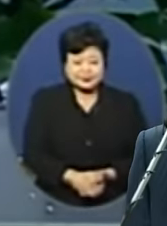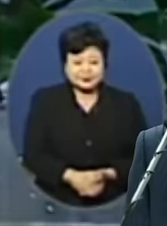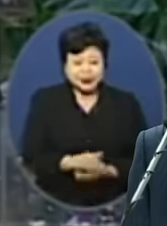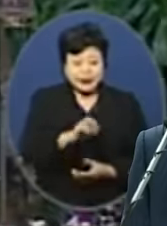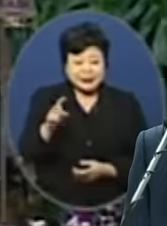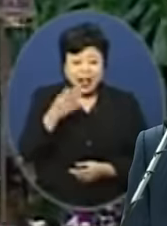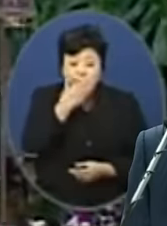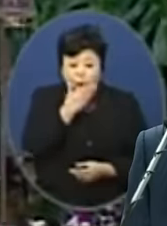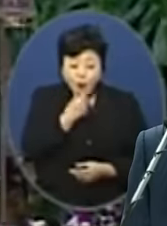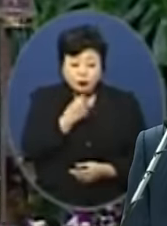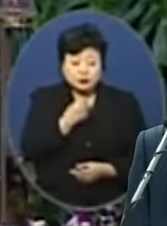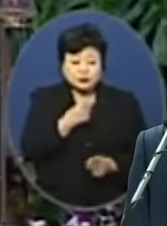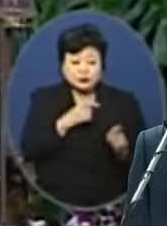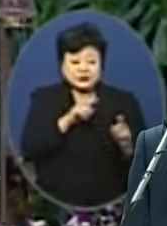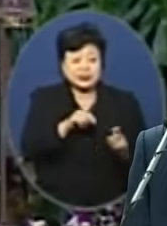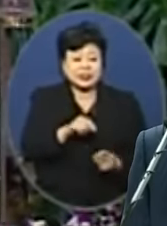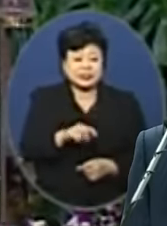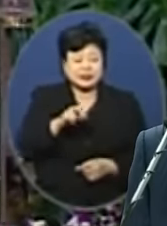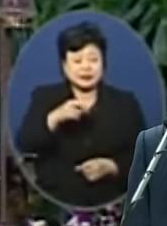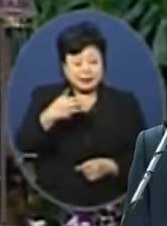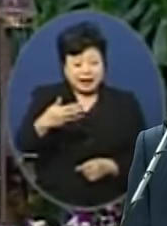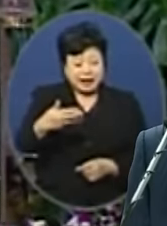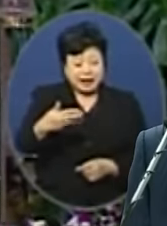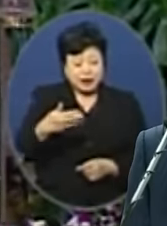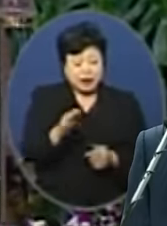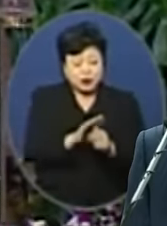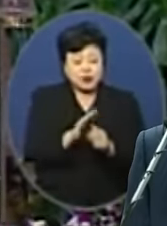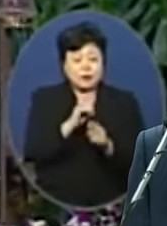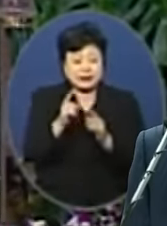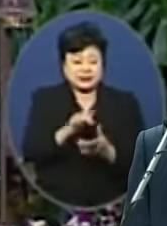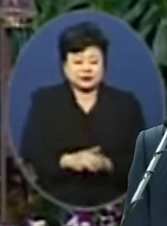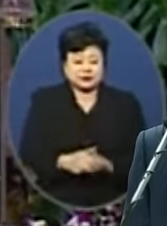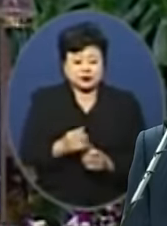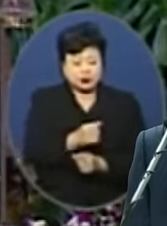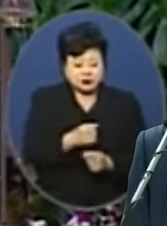마태복음 11장 28절로 30절은 우리에게 큰 위로가 됩니다.